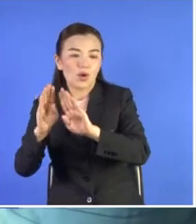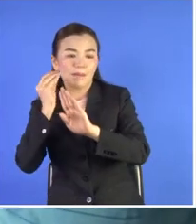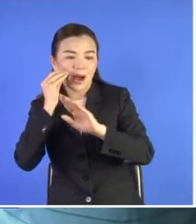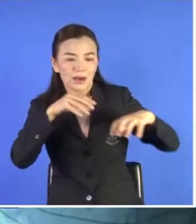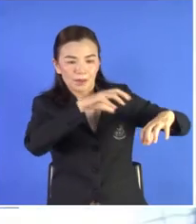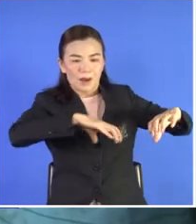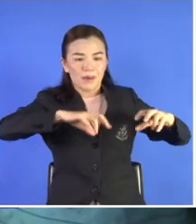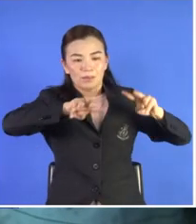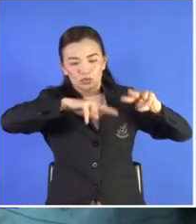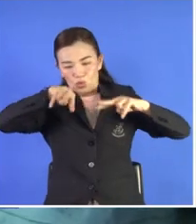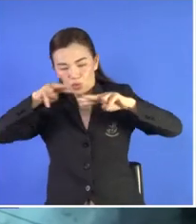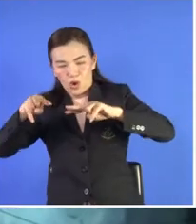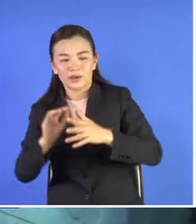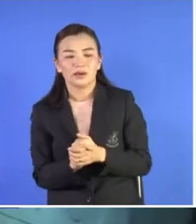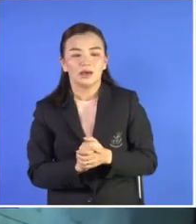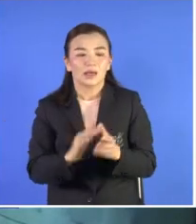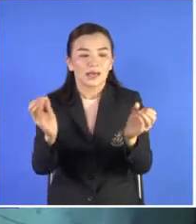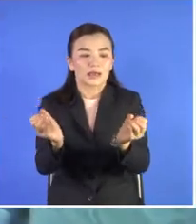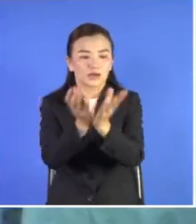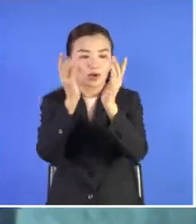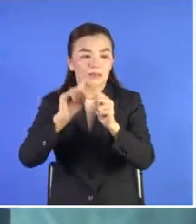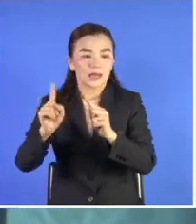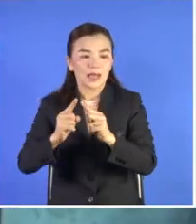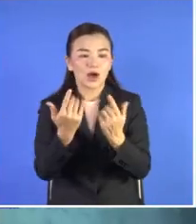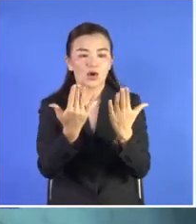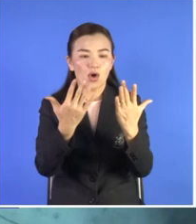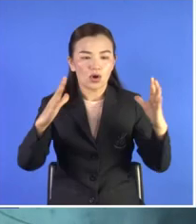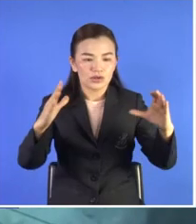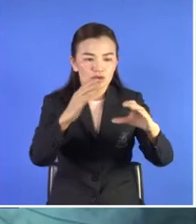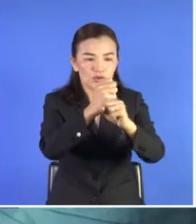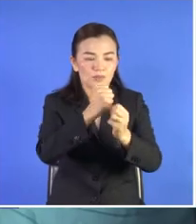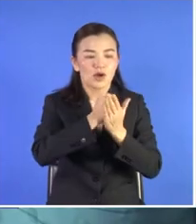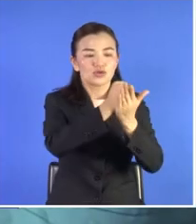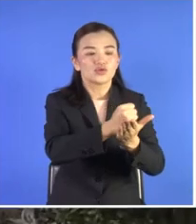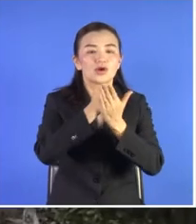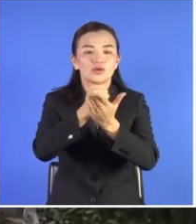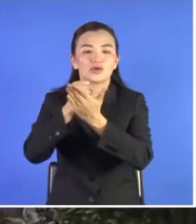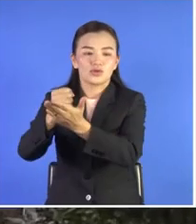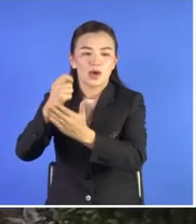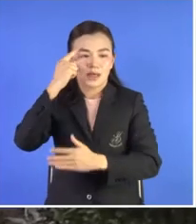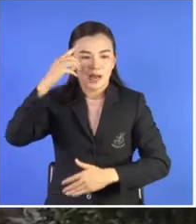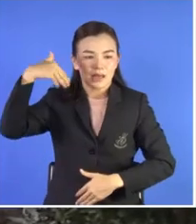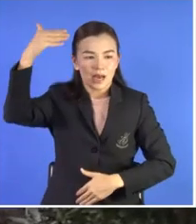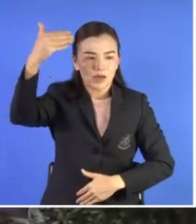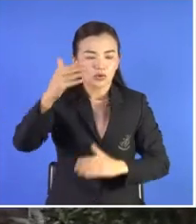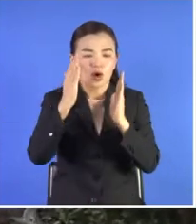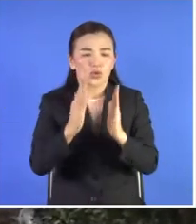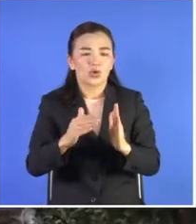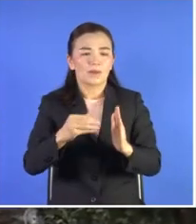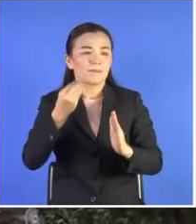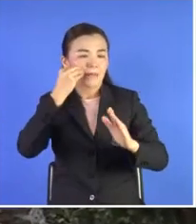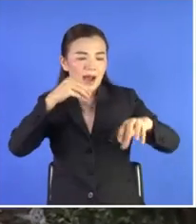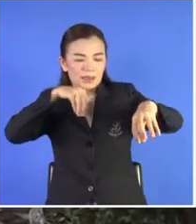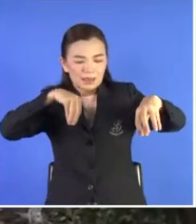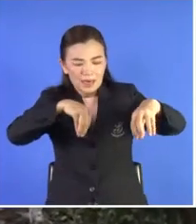กำลังสำรวจอยู่เรื่องของความเสียหายจะได้มีการสรุปการเยียวยากันต่อไปส่วนความกังวลของผู้ที่อยู่ใกล้เคียงว่าอาจจะเกิดเหตุปะทุ